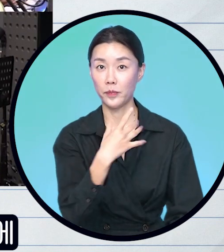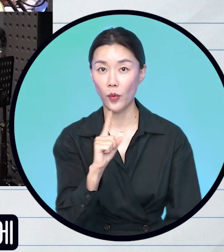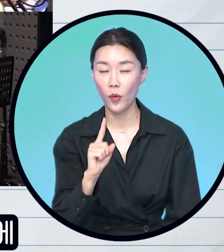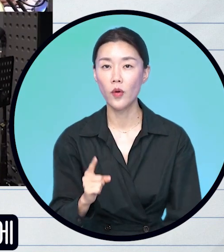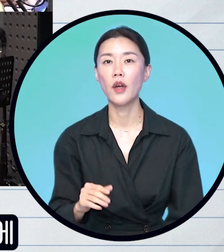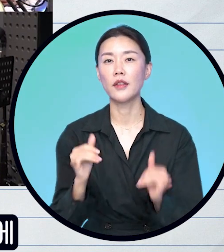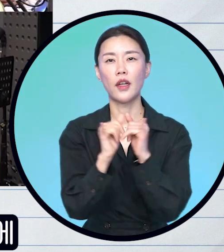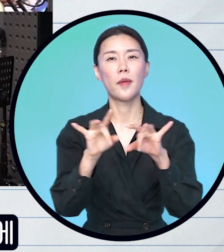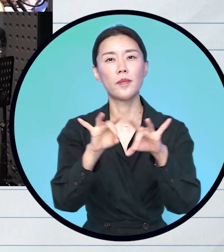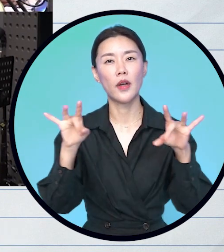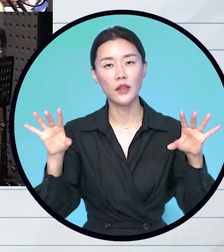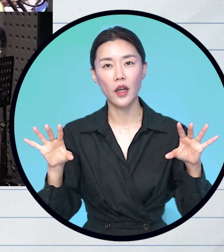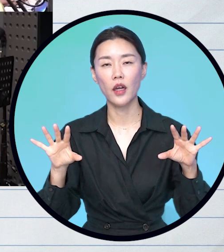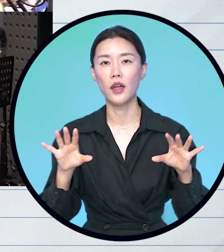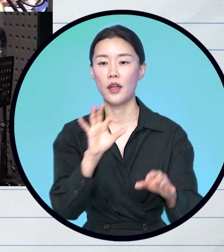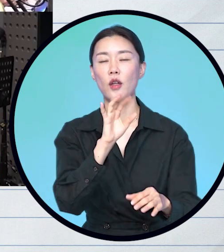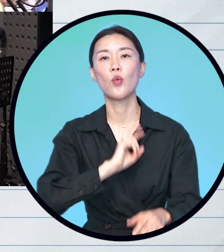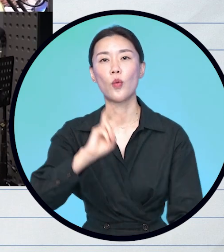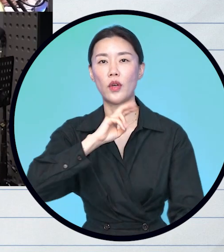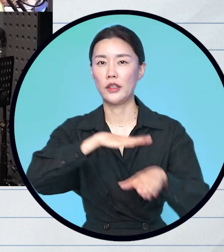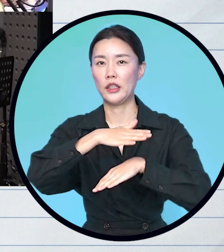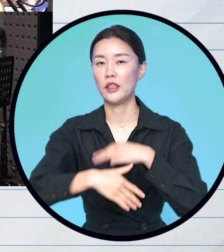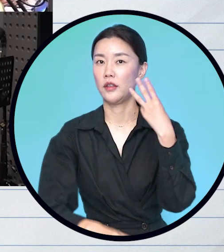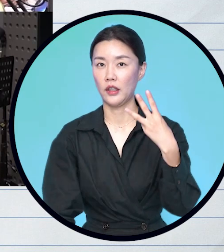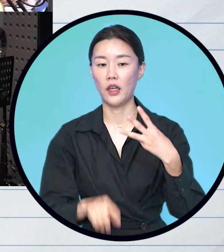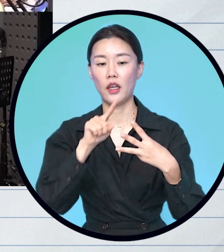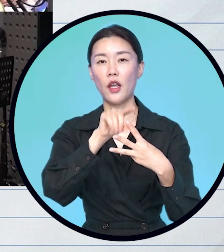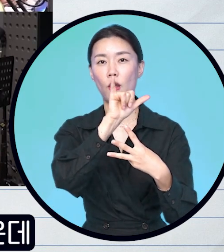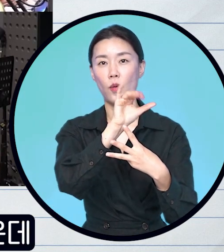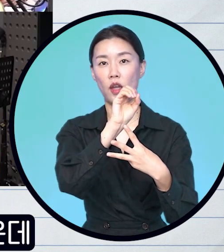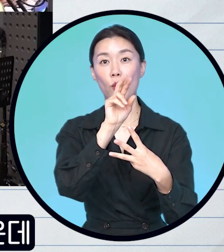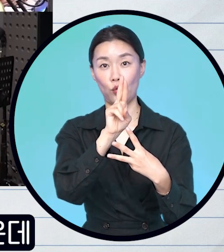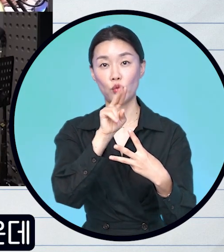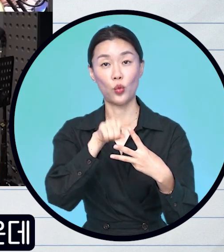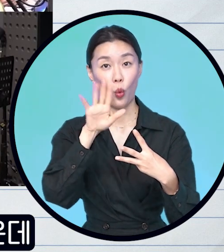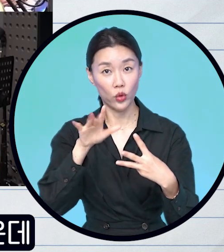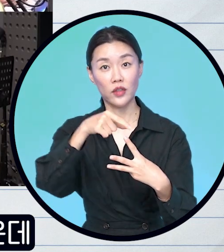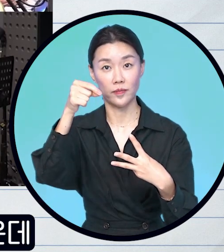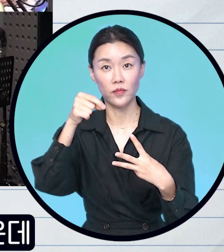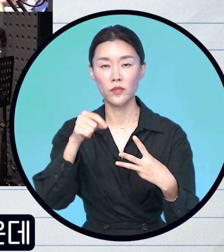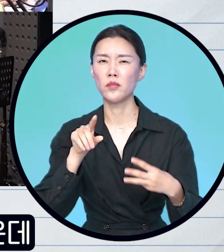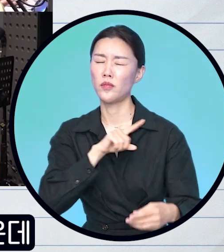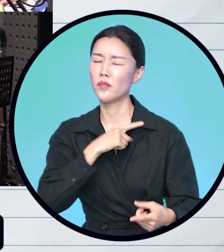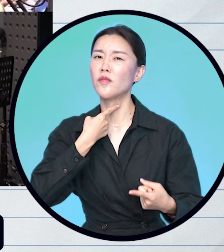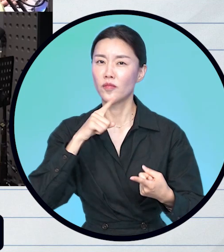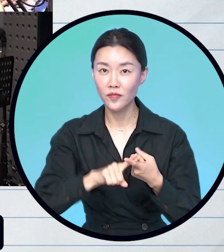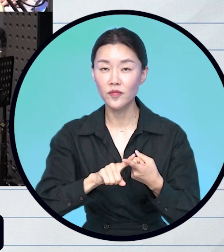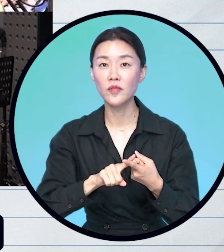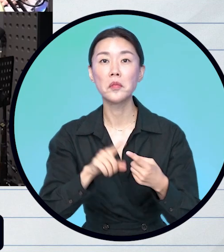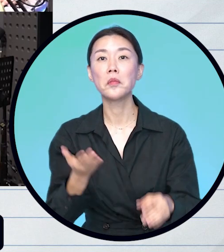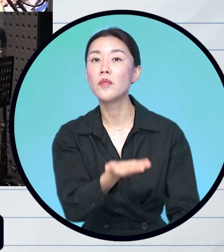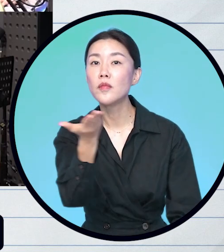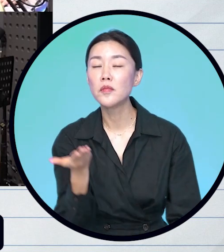앨범 컨셉 세 가지 중에 오늘은 U 버전을 입고 왔네요. 네. 저는 오늘 입은 U 버전이 제일 좋은데